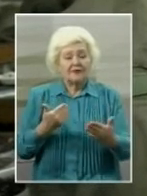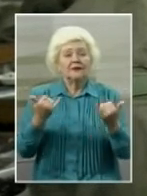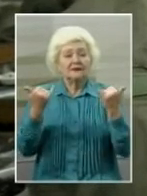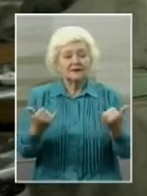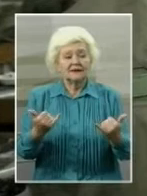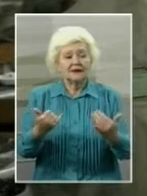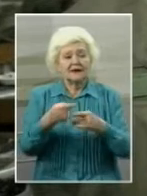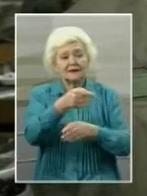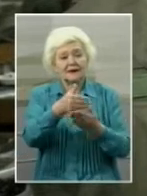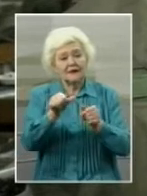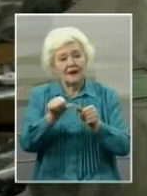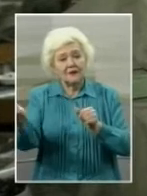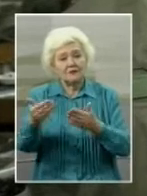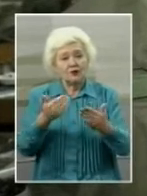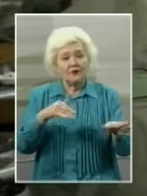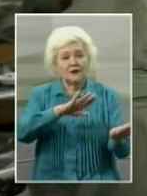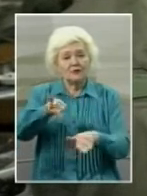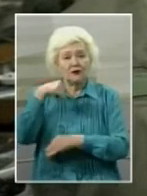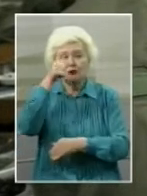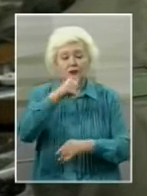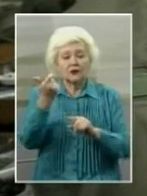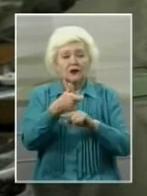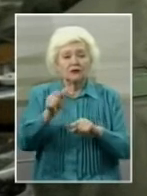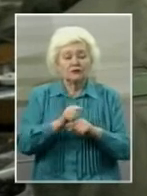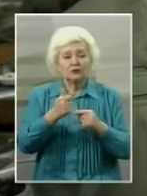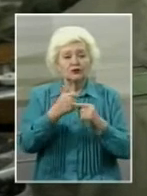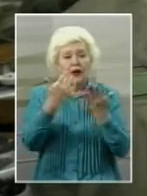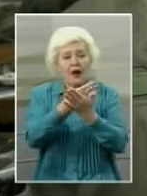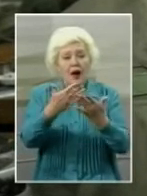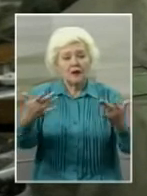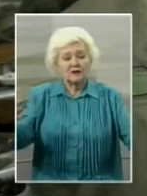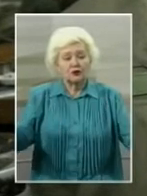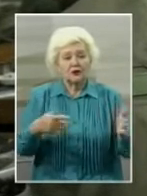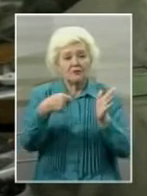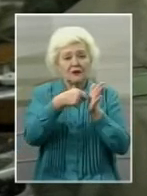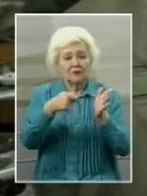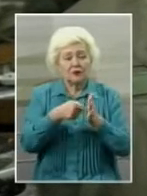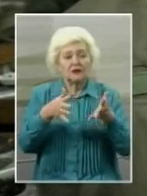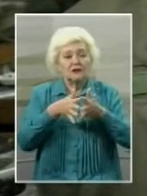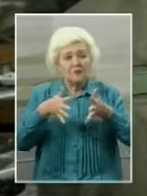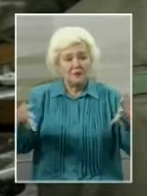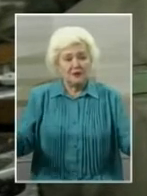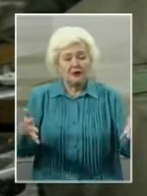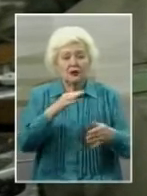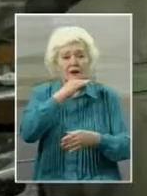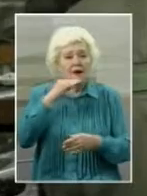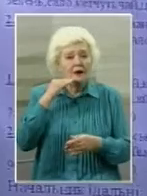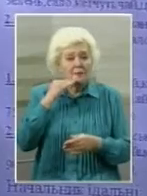Зараз, на відміну від минулих років, дуже асортимент продуктів став набагато ширше.